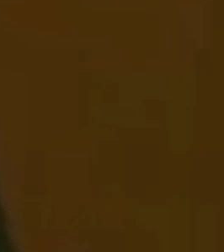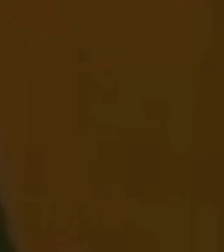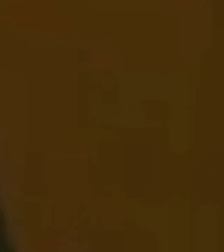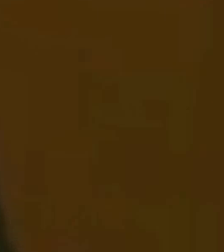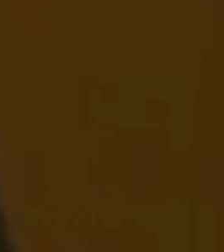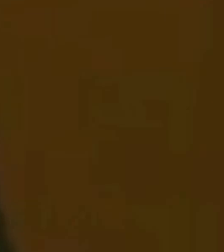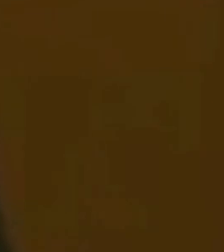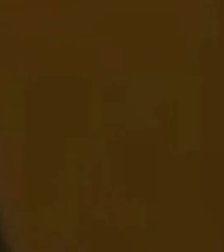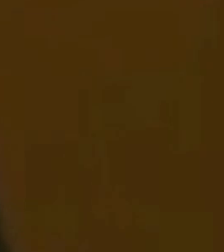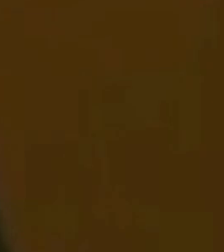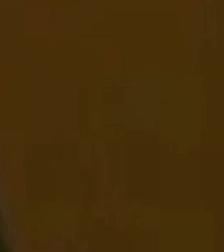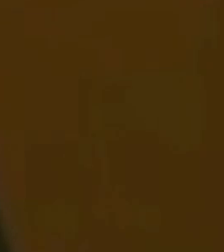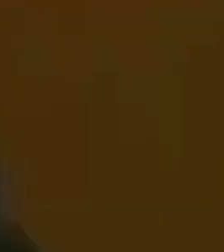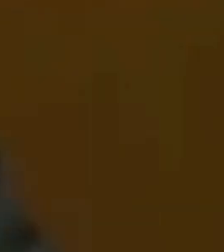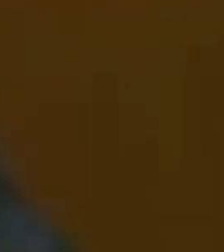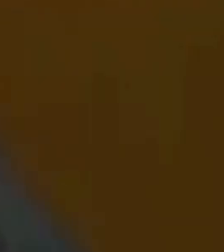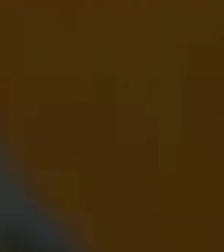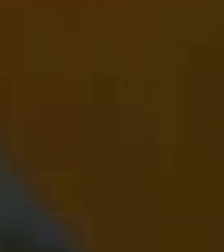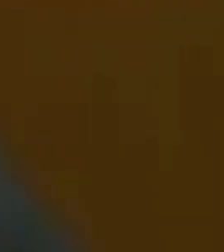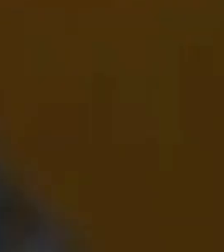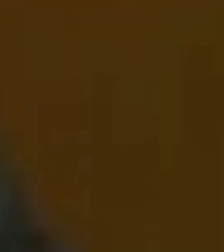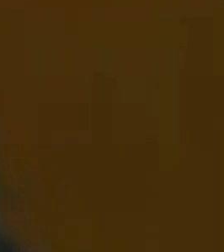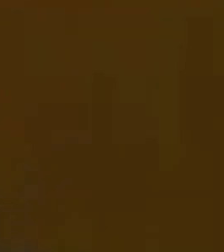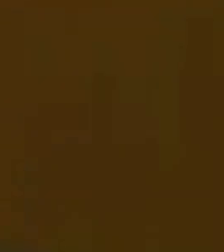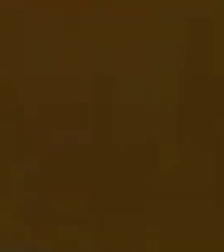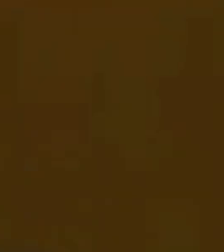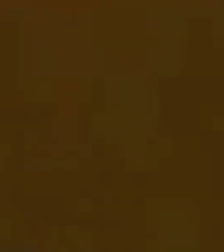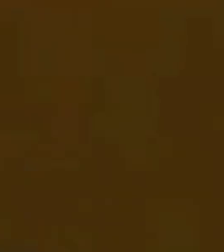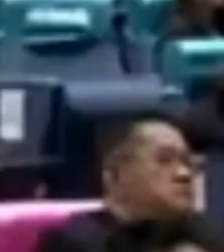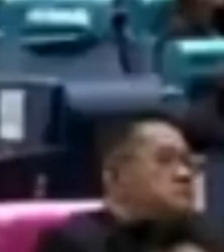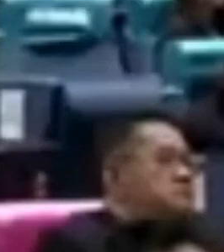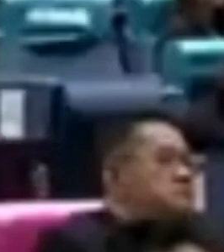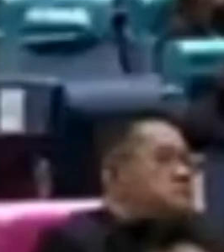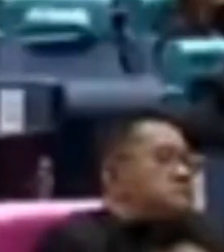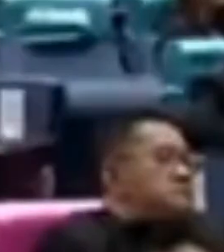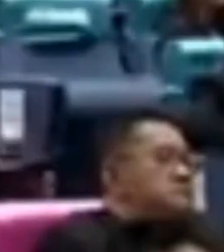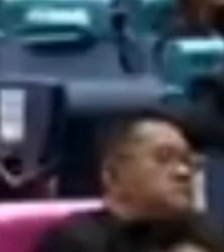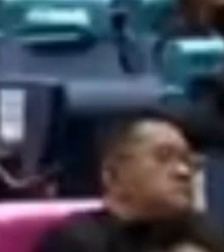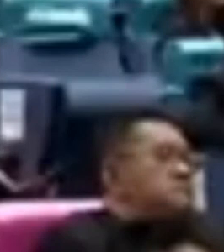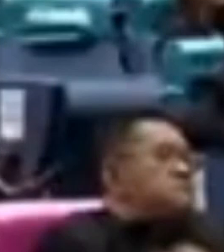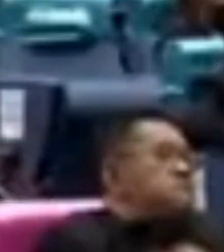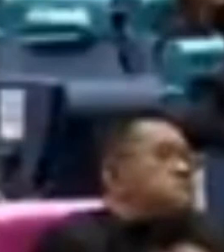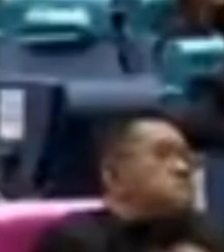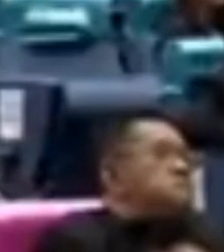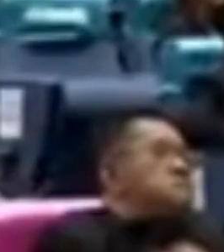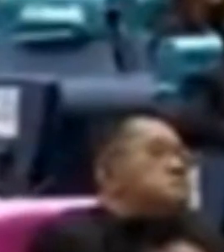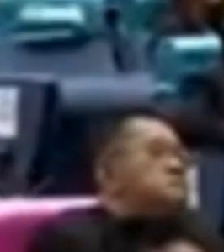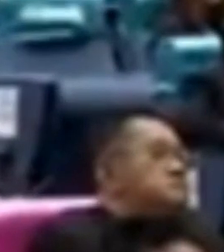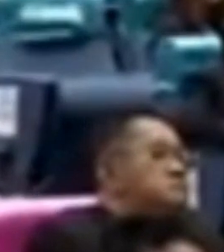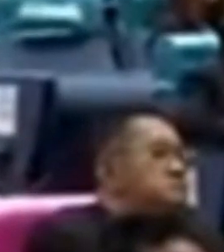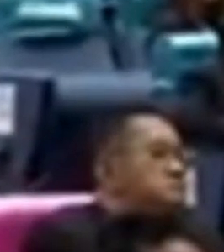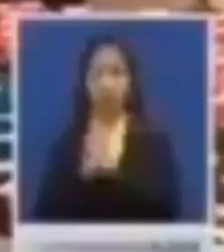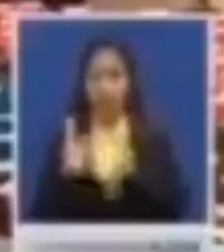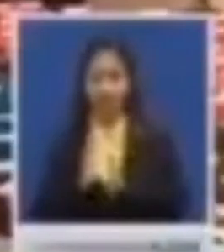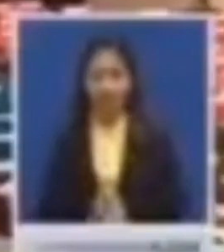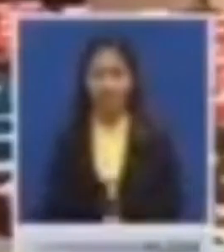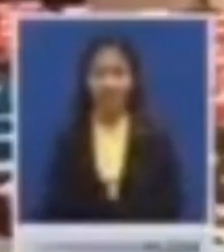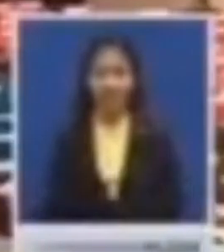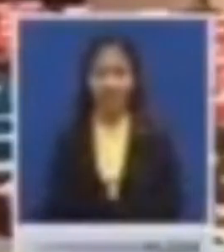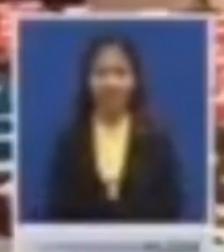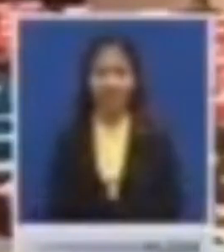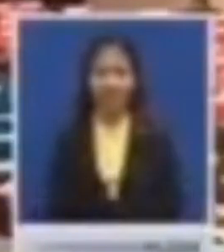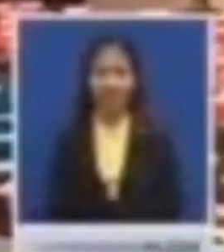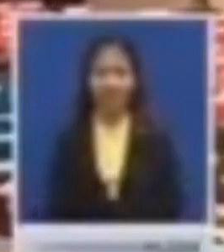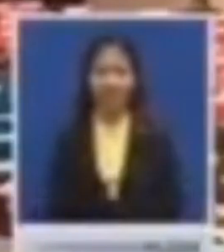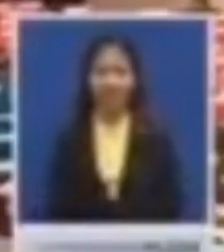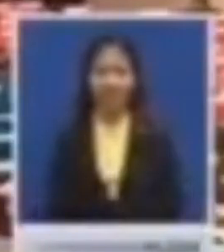ภาษาไทยนี่แหละเอาคุณเปิดหนังสือแล้วอ่านตามผมไปด้วยไม่ใช่ไม่อ่าน จำเป็นอย่างยิ่งต้